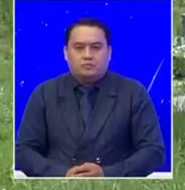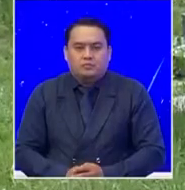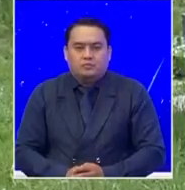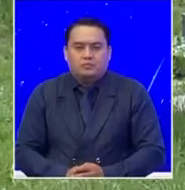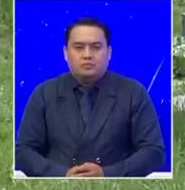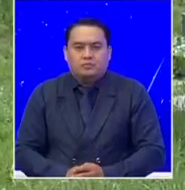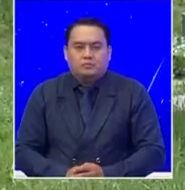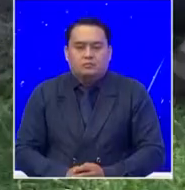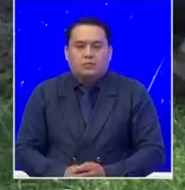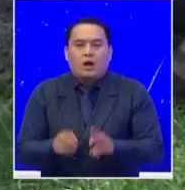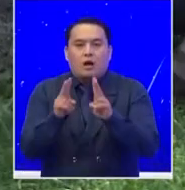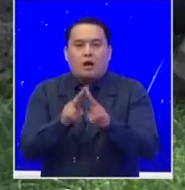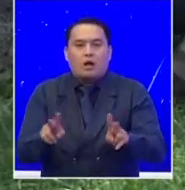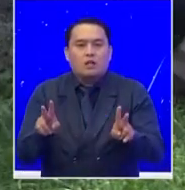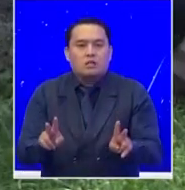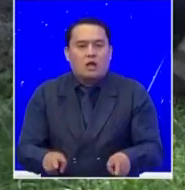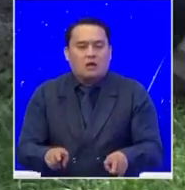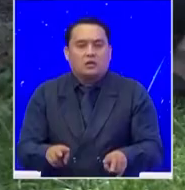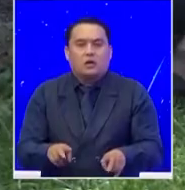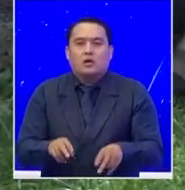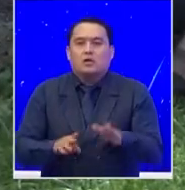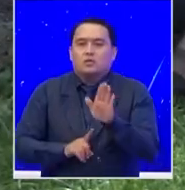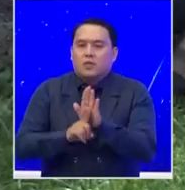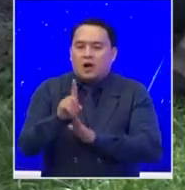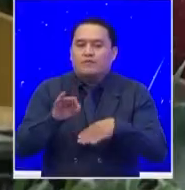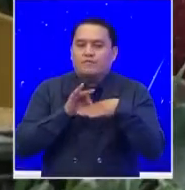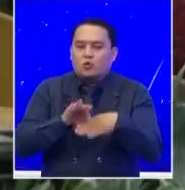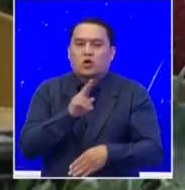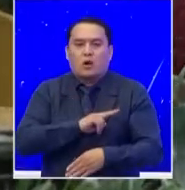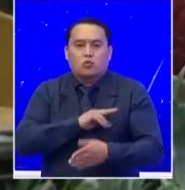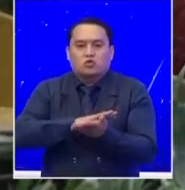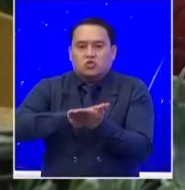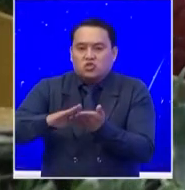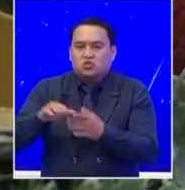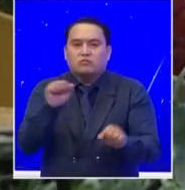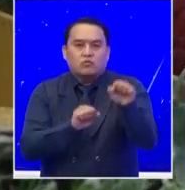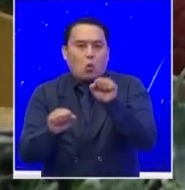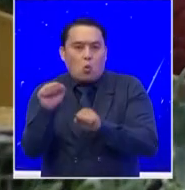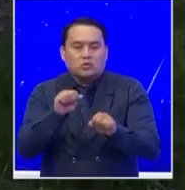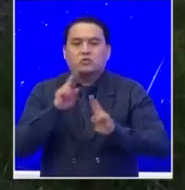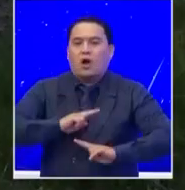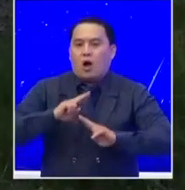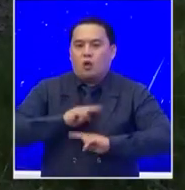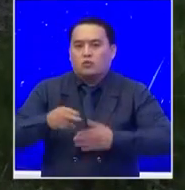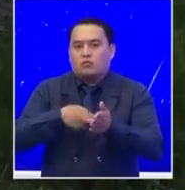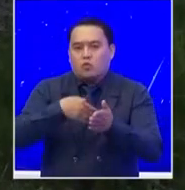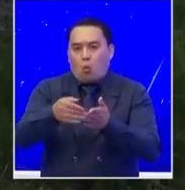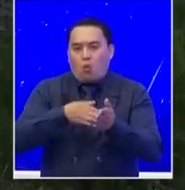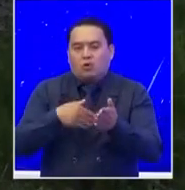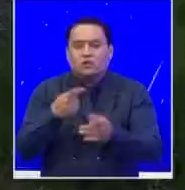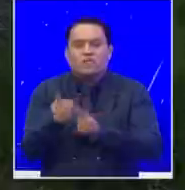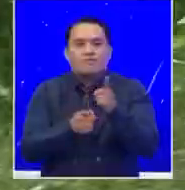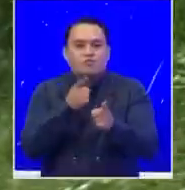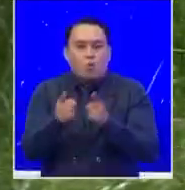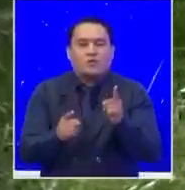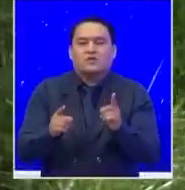В загородном летнем лагере Алтын-Чижа кипит работа. Проводится клещевая и санитарная обработка. А сотрудники тем временем красят, моют и обновляют